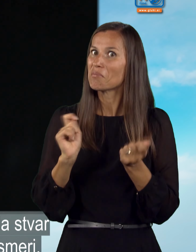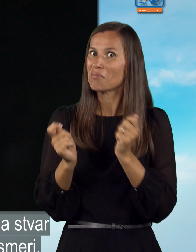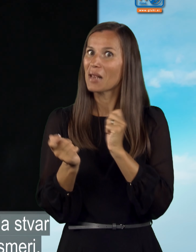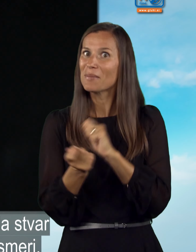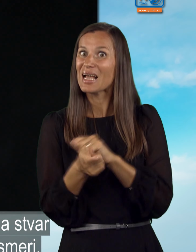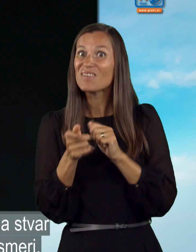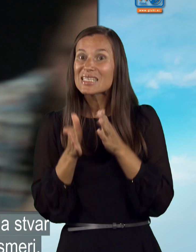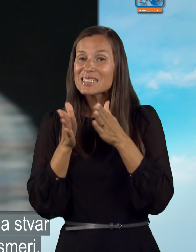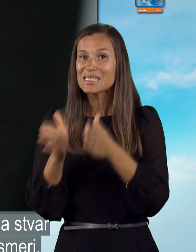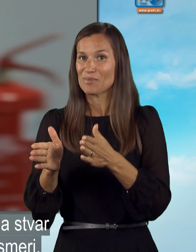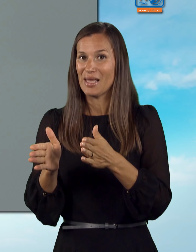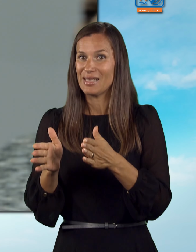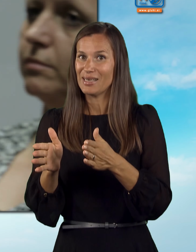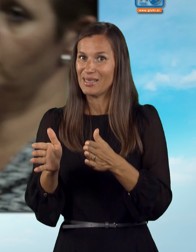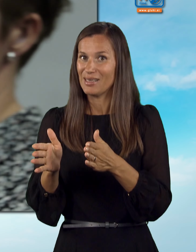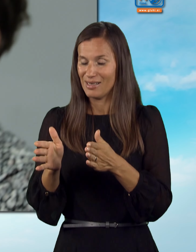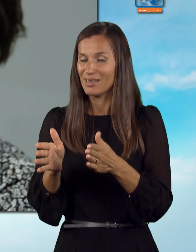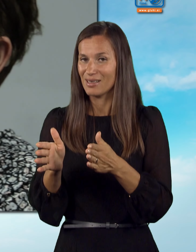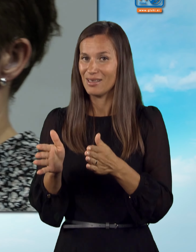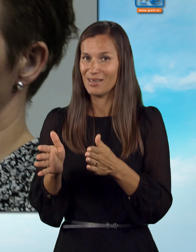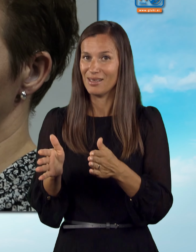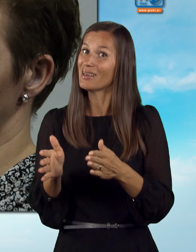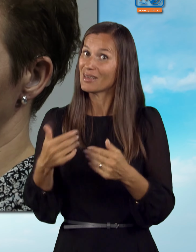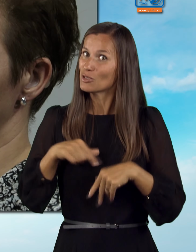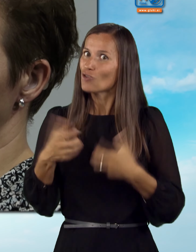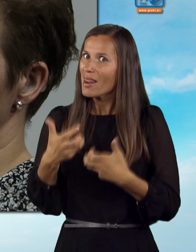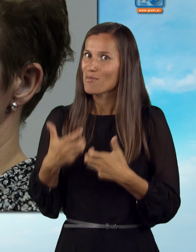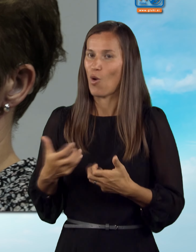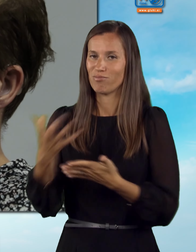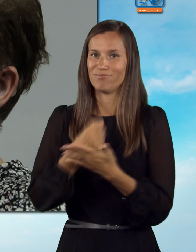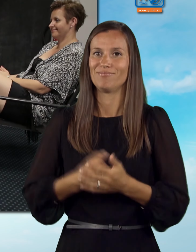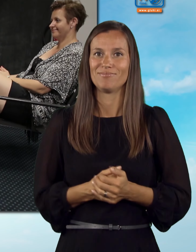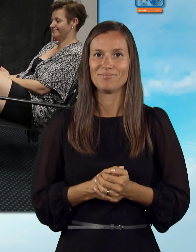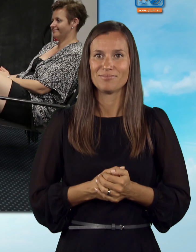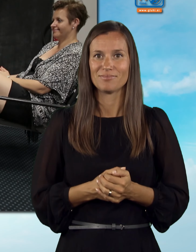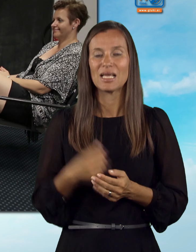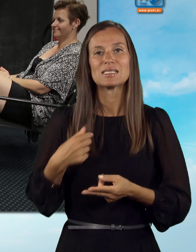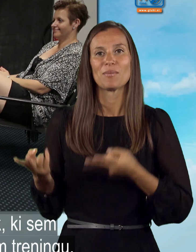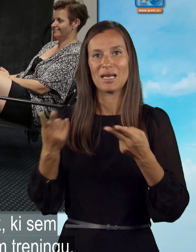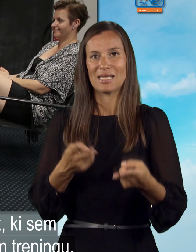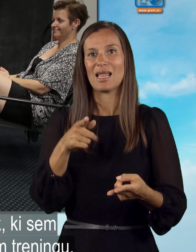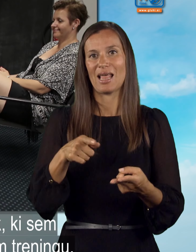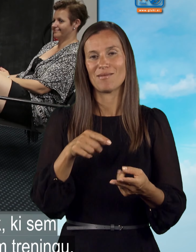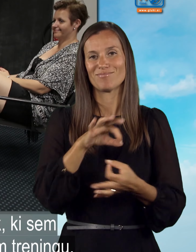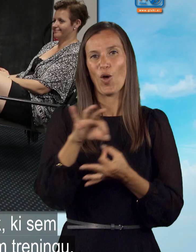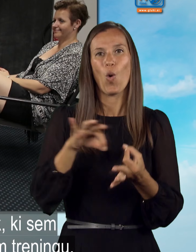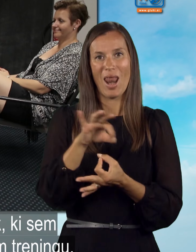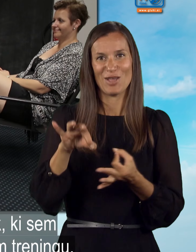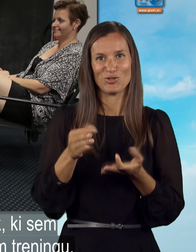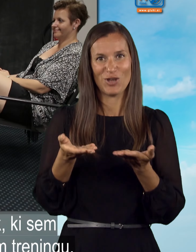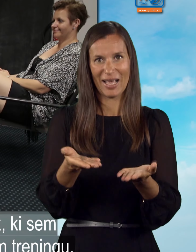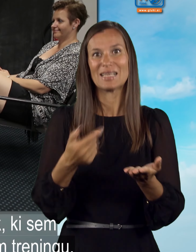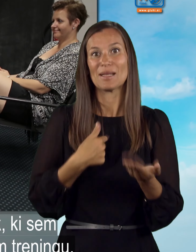stvar premikati v tisti smeri, ki jo nekako ciljamo. Prinesla sem tale